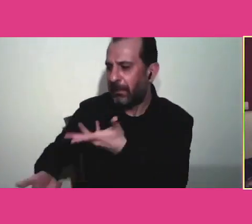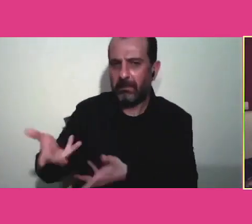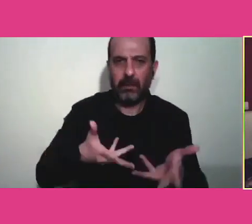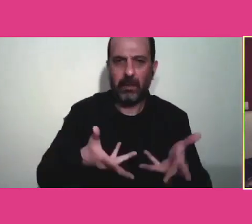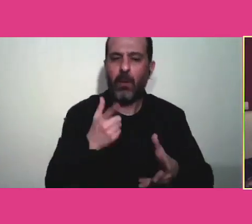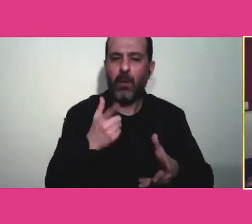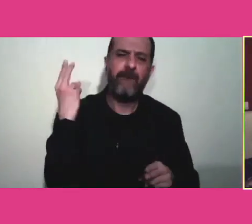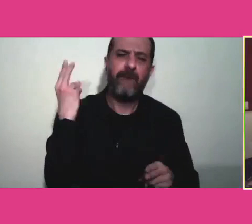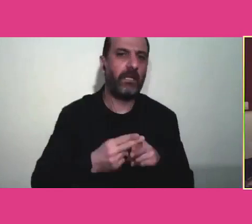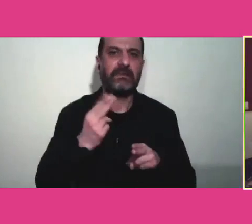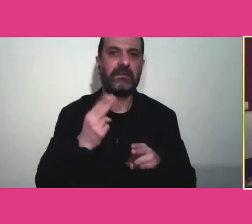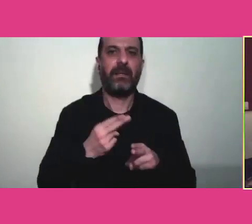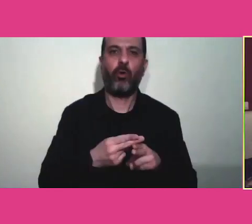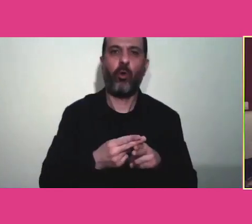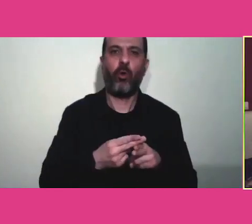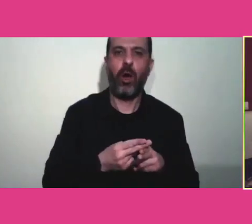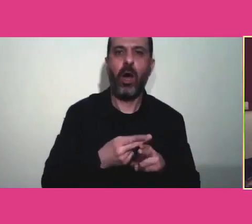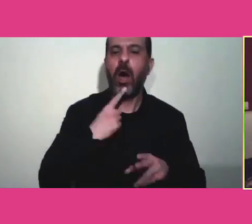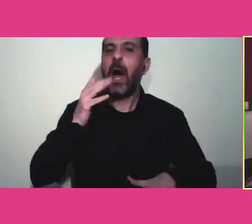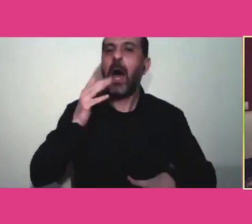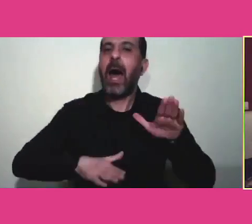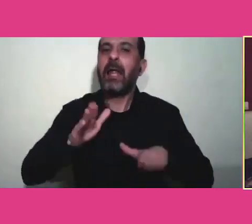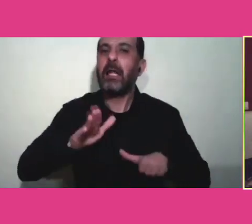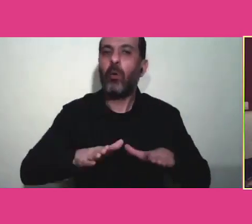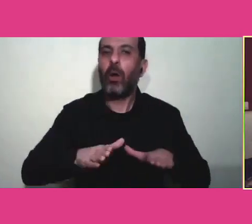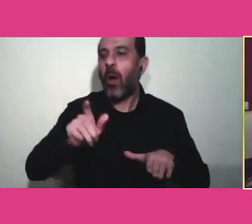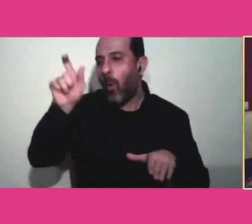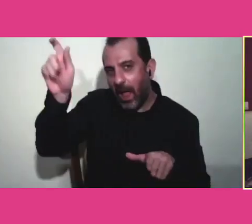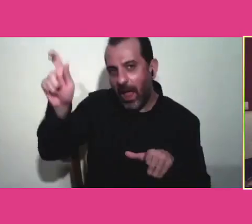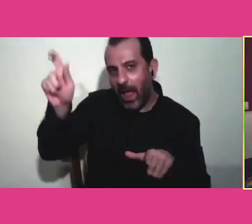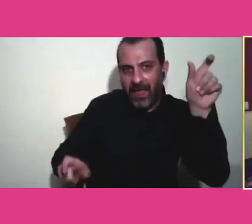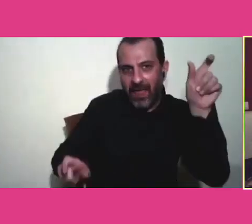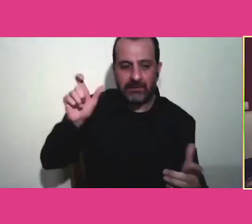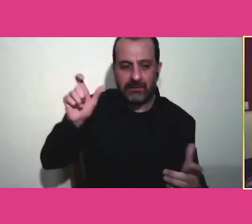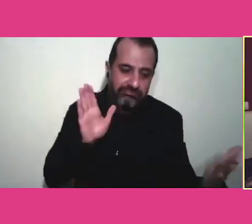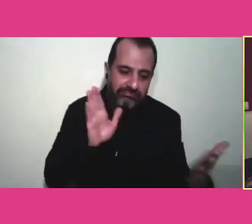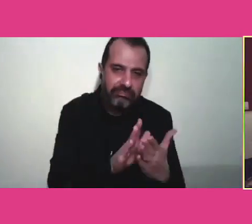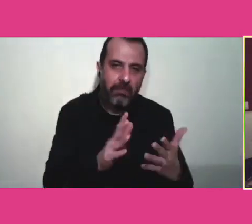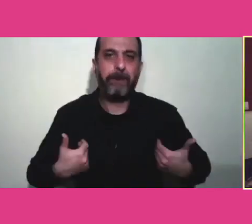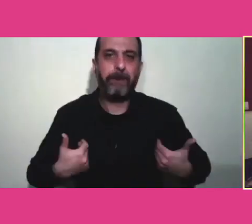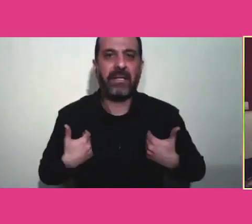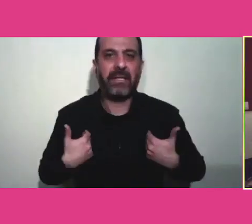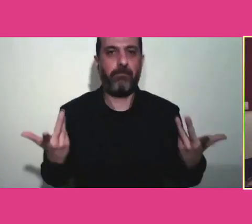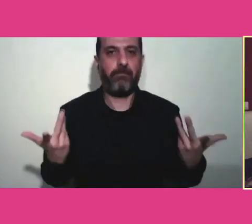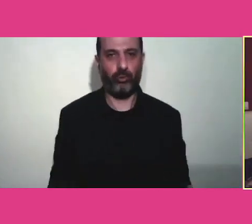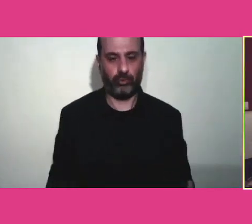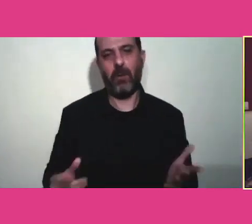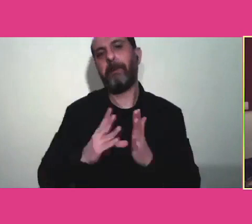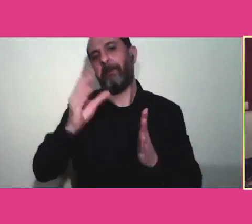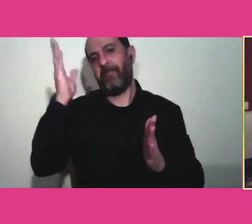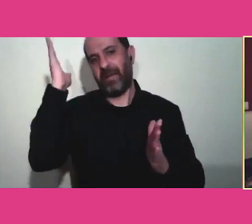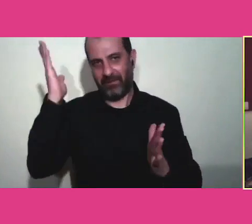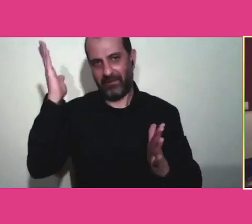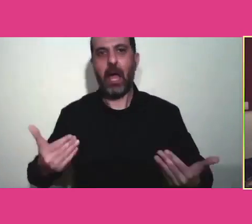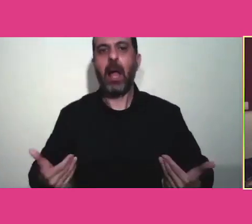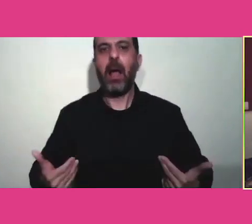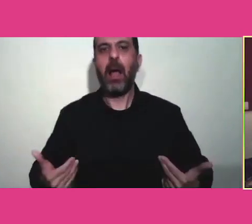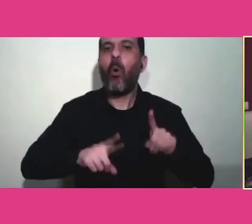πραγματικά εξαρτιόταν από τη στάση του παίκτη για το παιχνίδι. Δηλαδή, όσοι έπαιζαν με περισσότερη